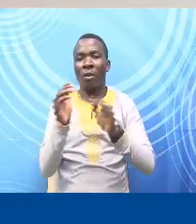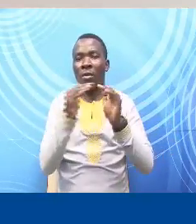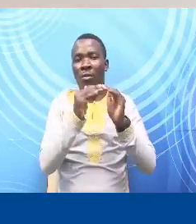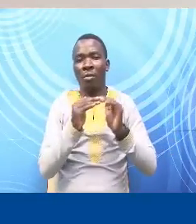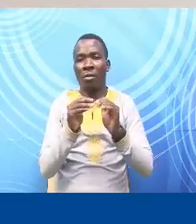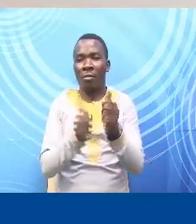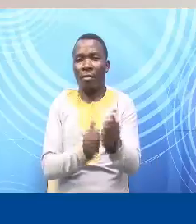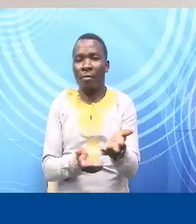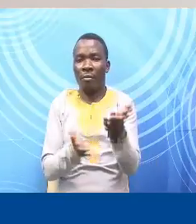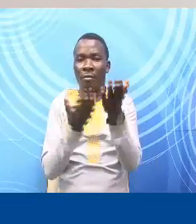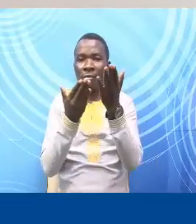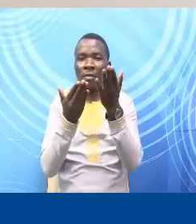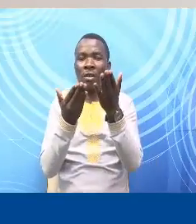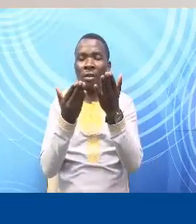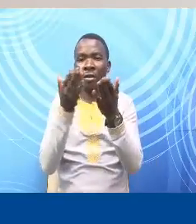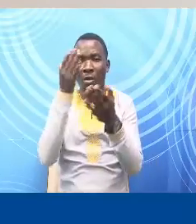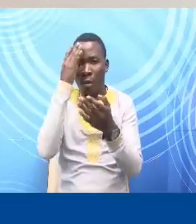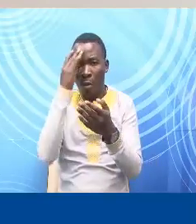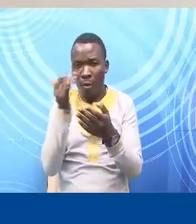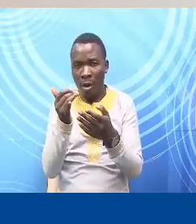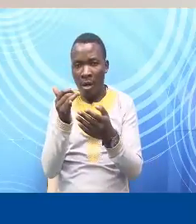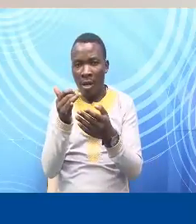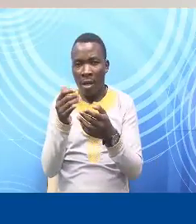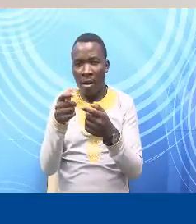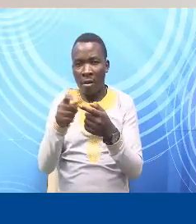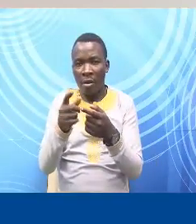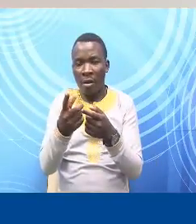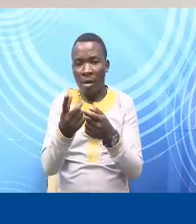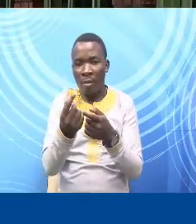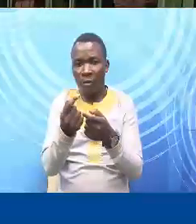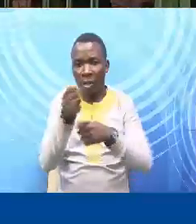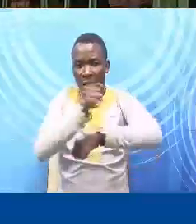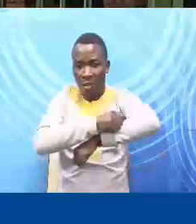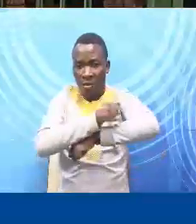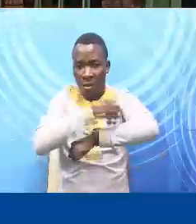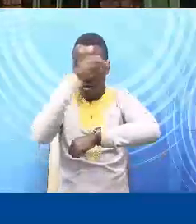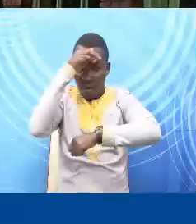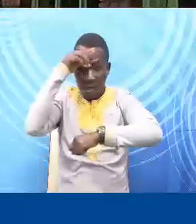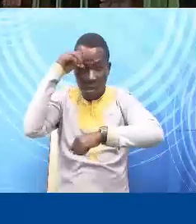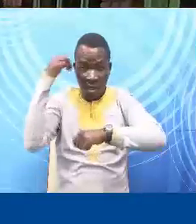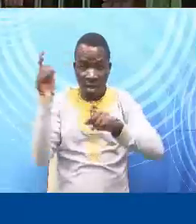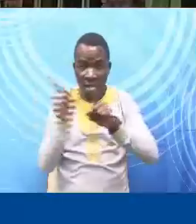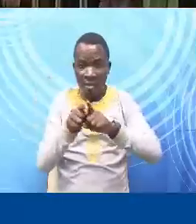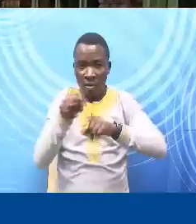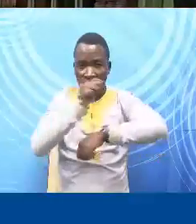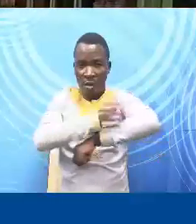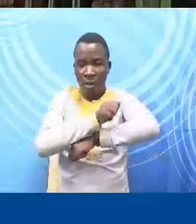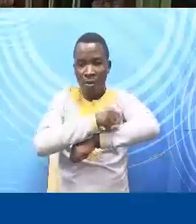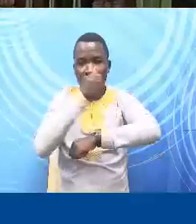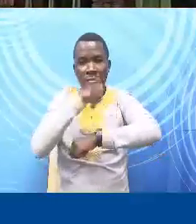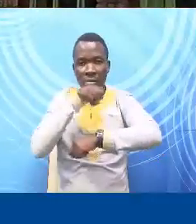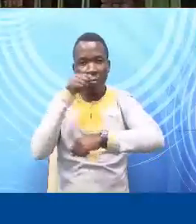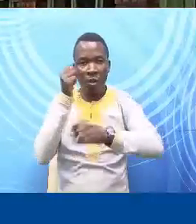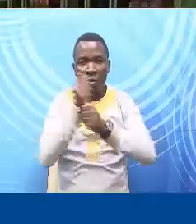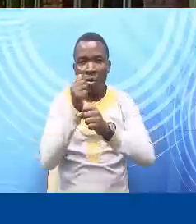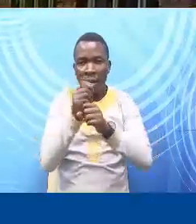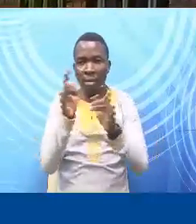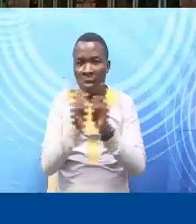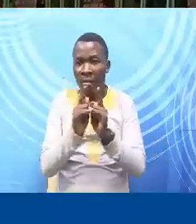school fees biba biruhije nk'ibigo byigenga biba bisabye ngo dukorane inama n'ababyeyi gukora amanama ntibyemewe